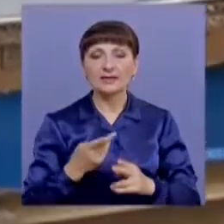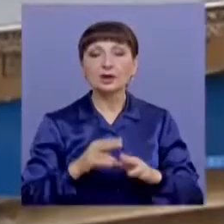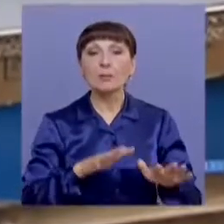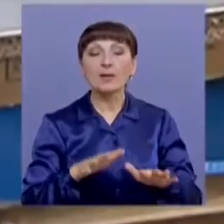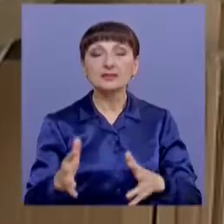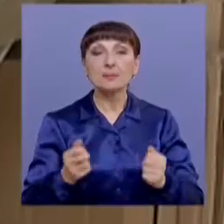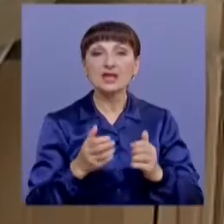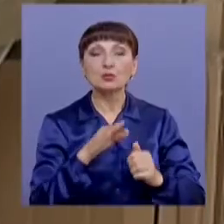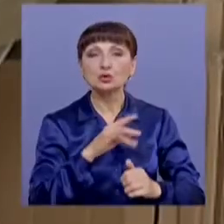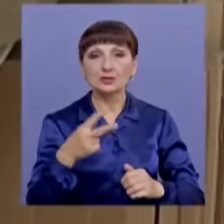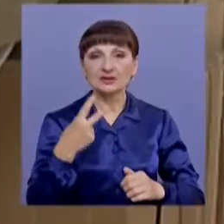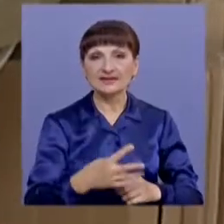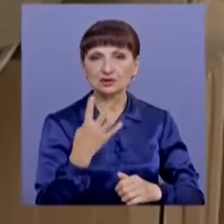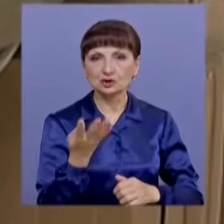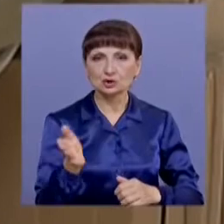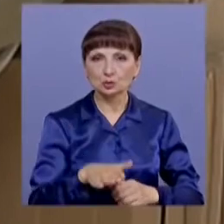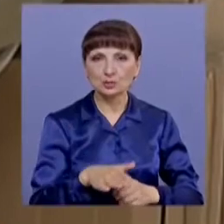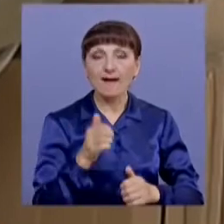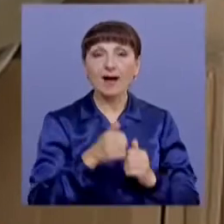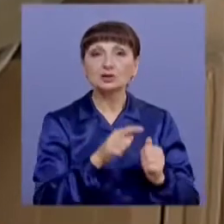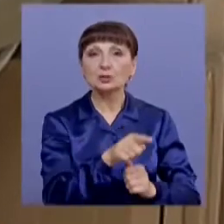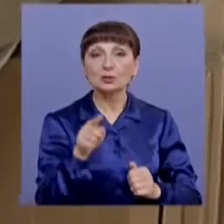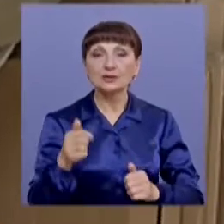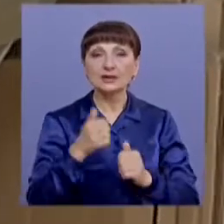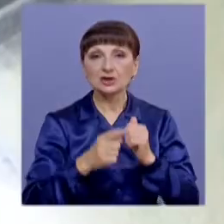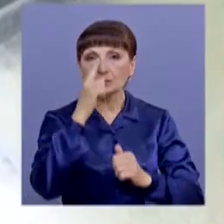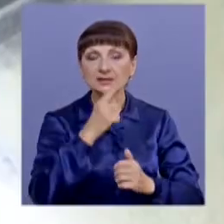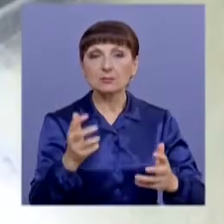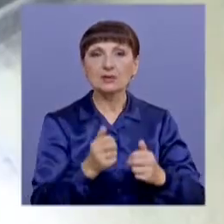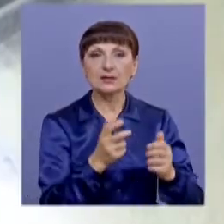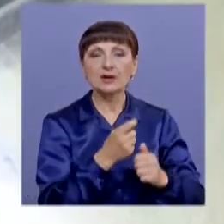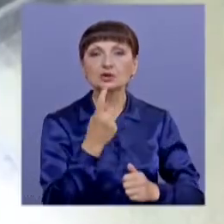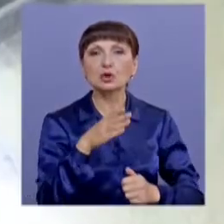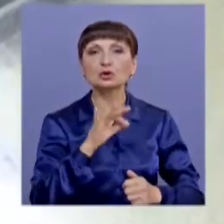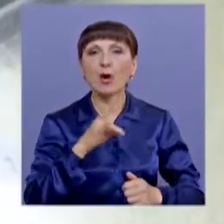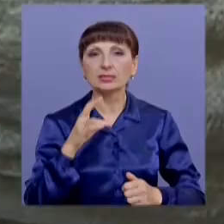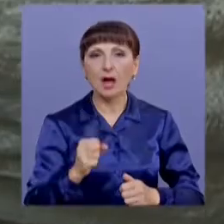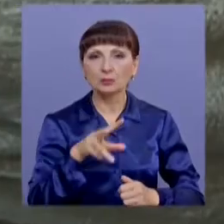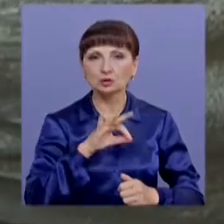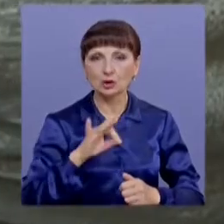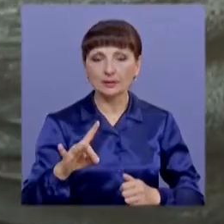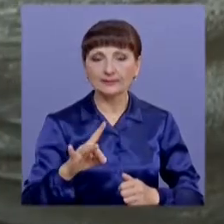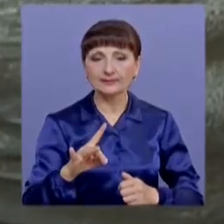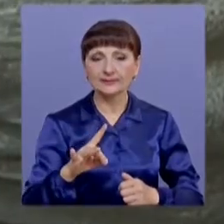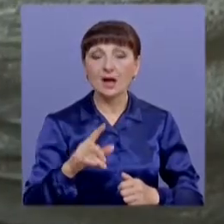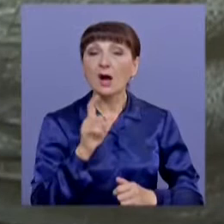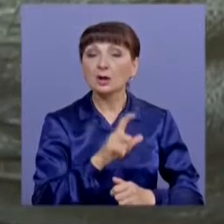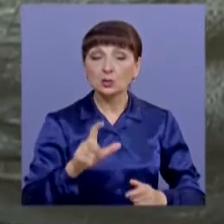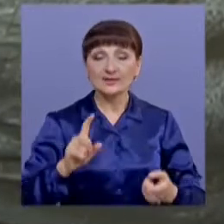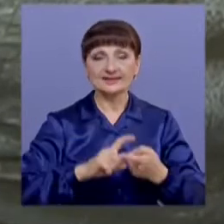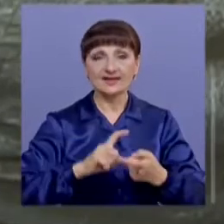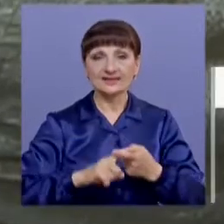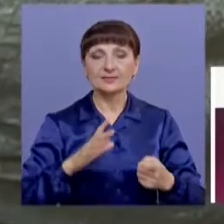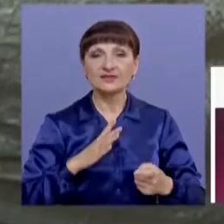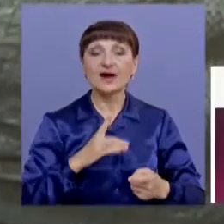по приему мусора 24. Каждый пункт ежемесячно принимает по 100 тонн бытовых отходов. Только от людей зависит. Бывает